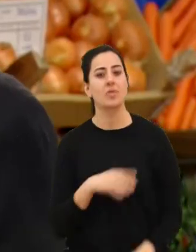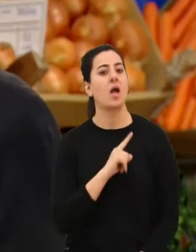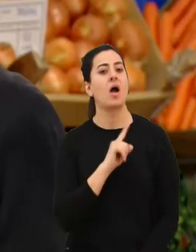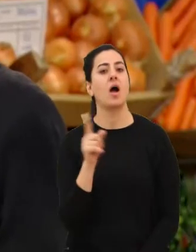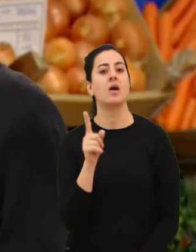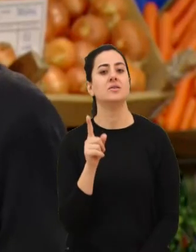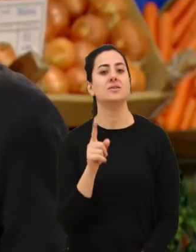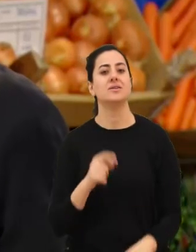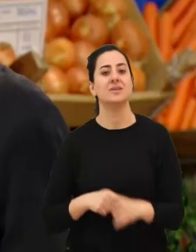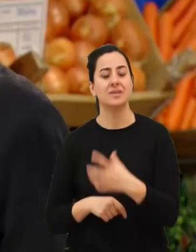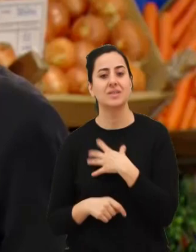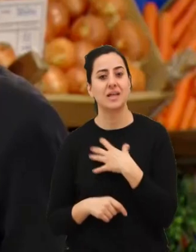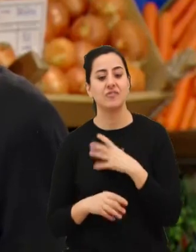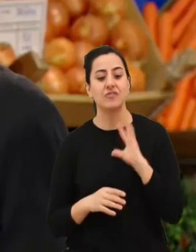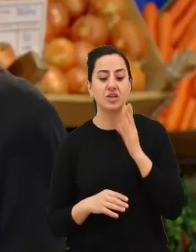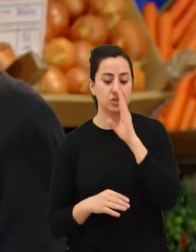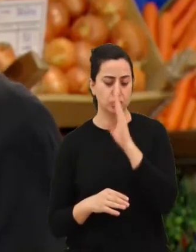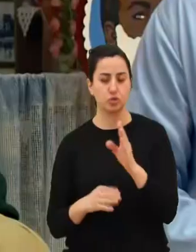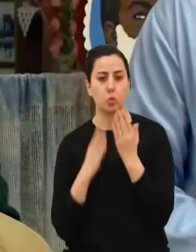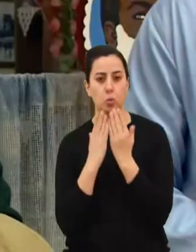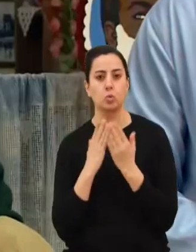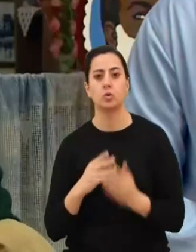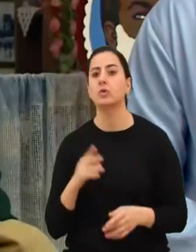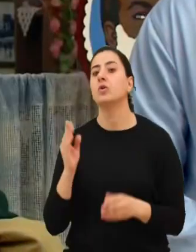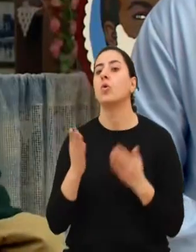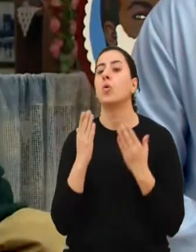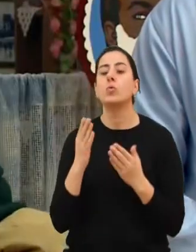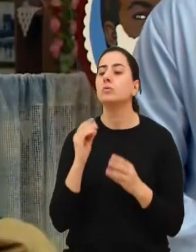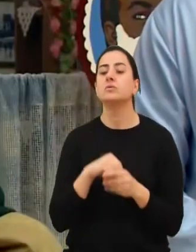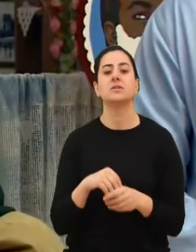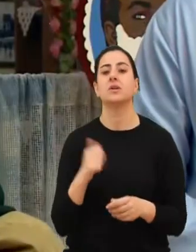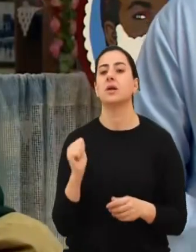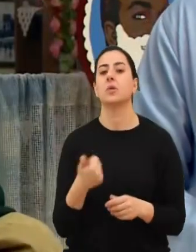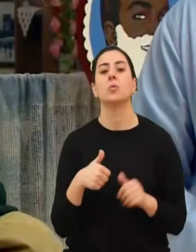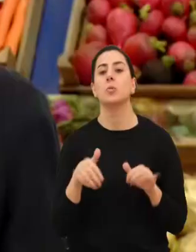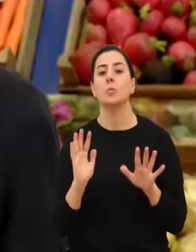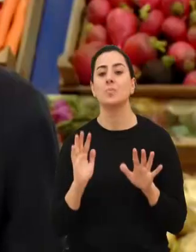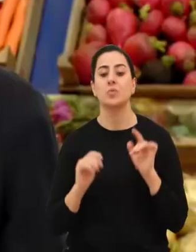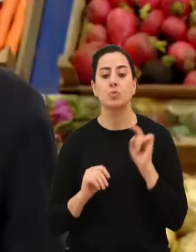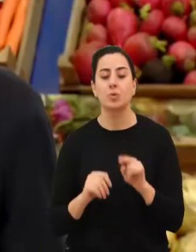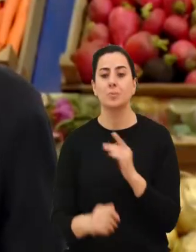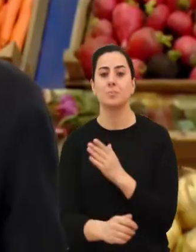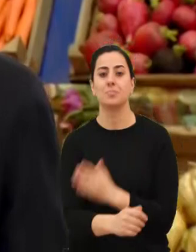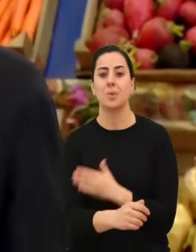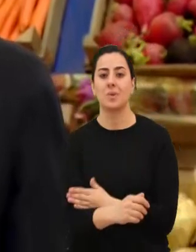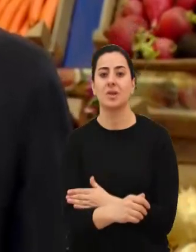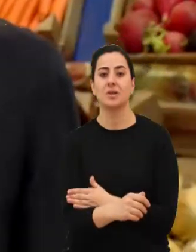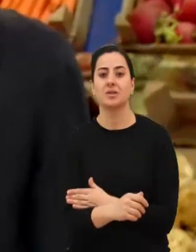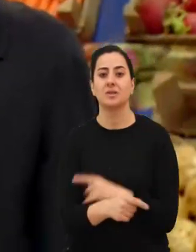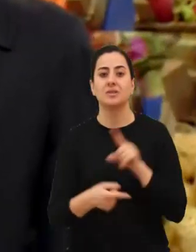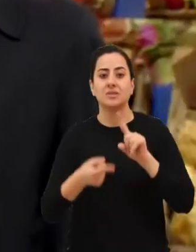Hayır efendim, kendisi çok daha ciddi şeyler okuyor. Ne okursa okusun, bu memleketi